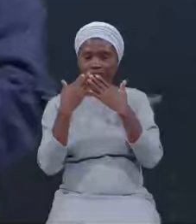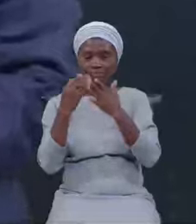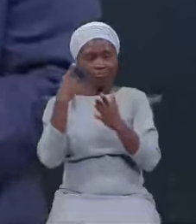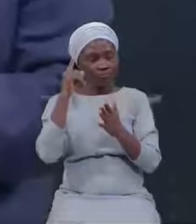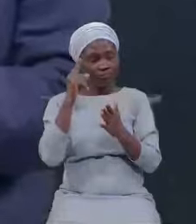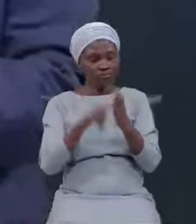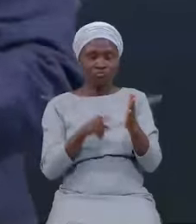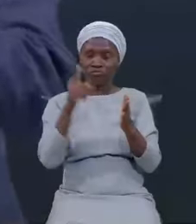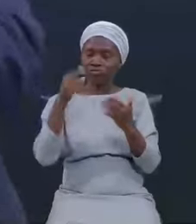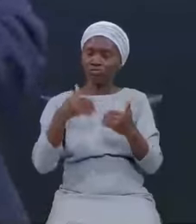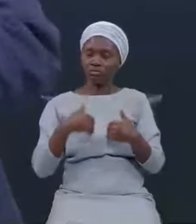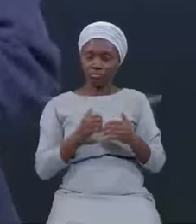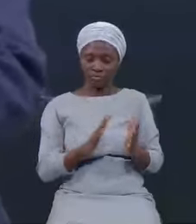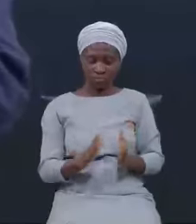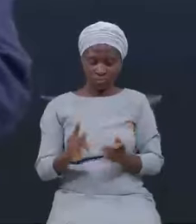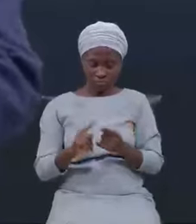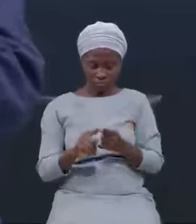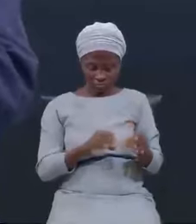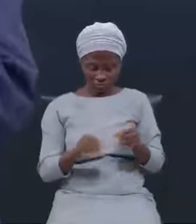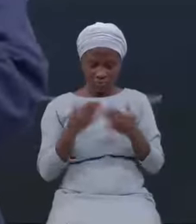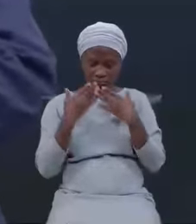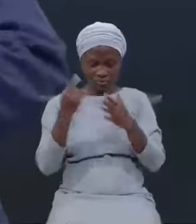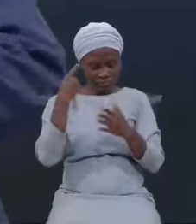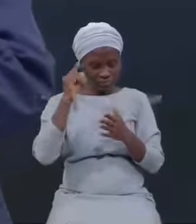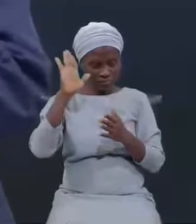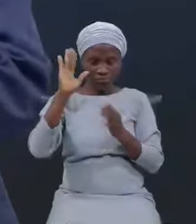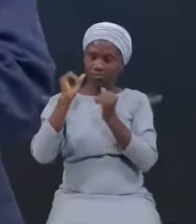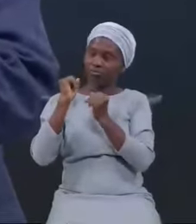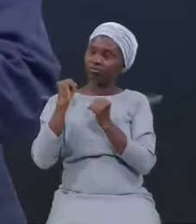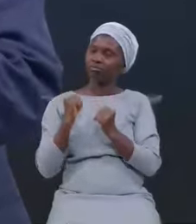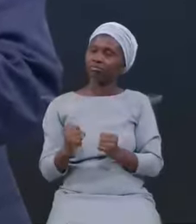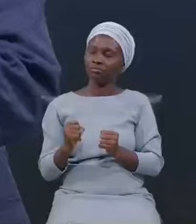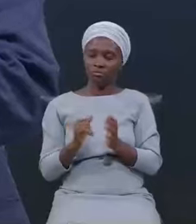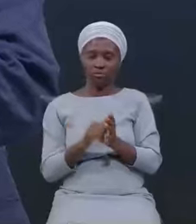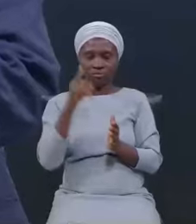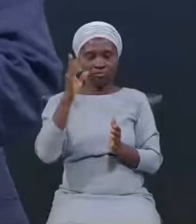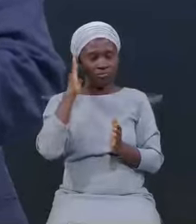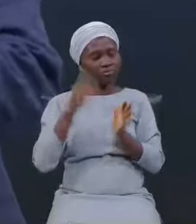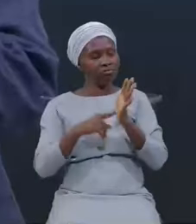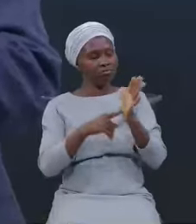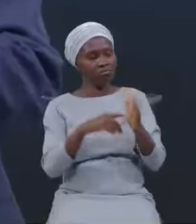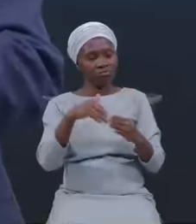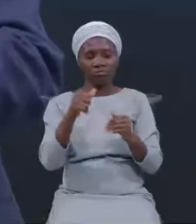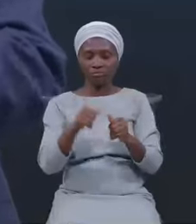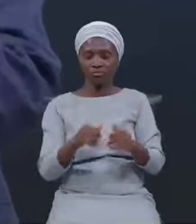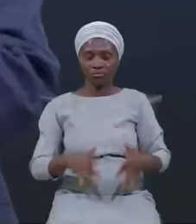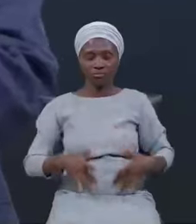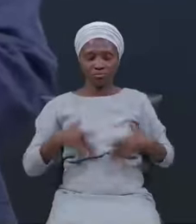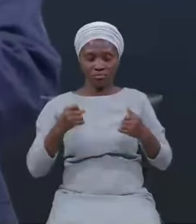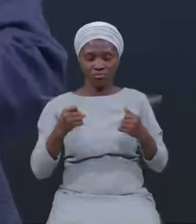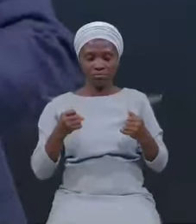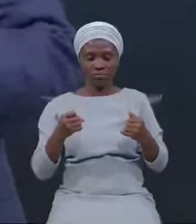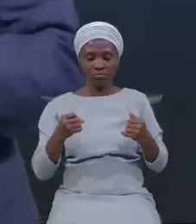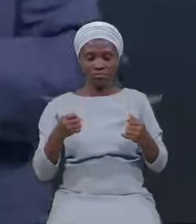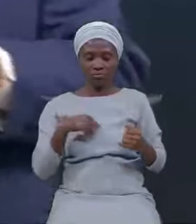faire. Et merci pour ta puissance que tu vas manifester dans chaque vie. Nous demandons, Seigneur, que ce soit comme